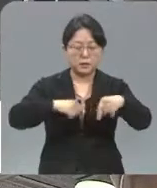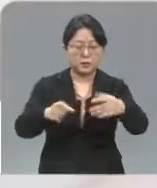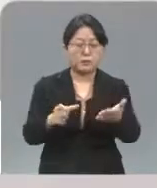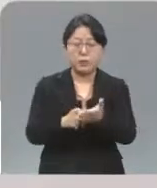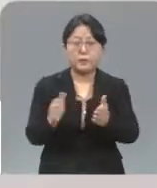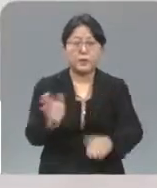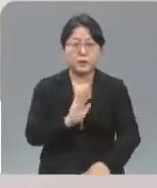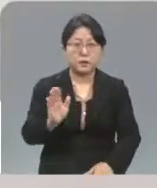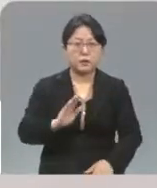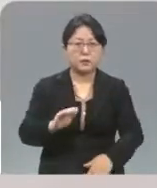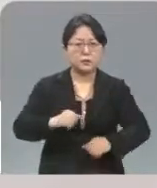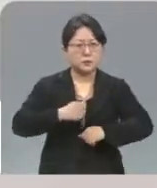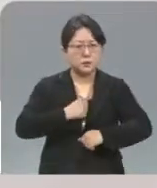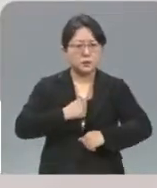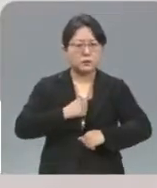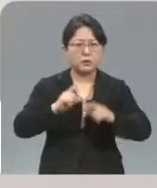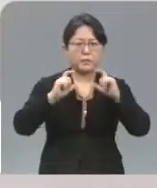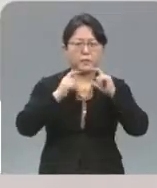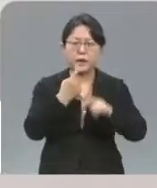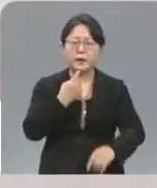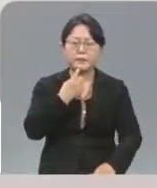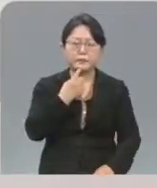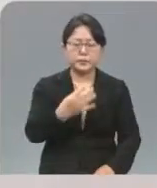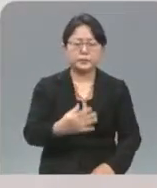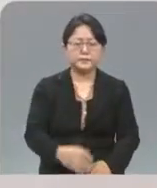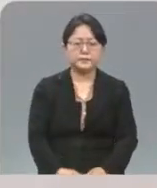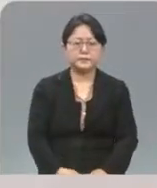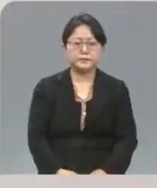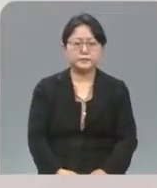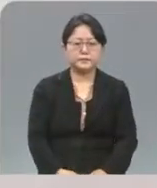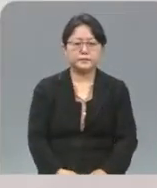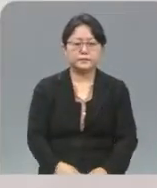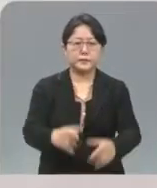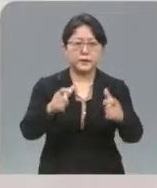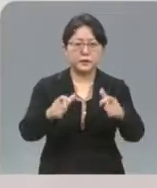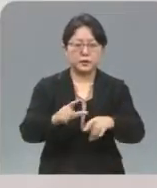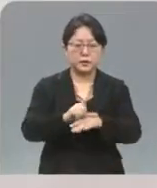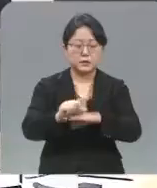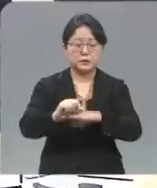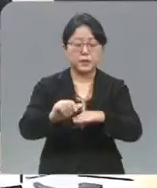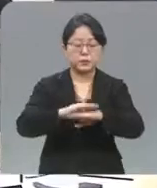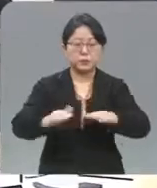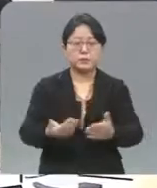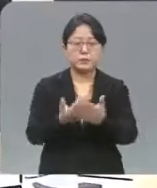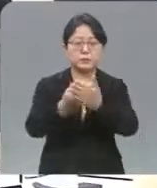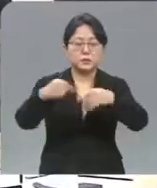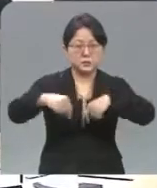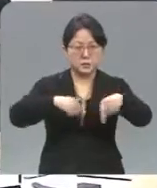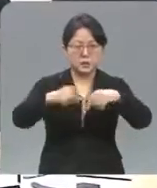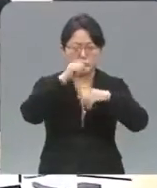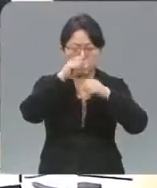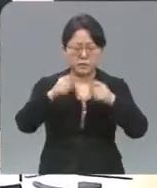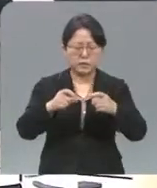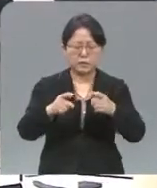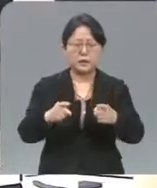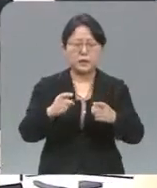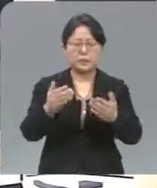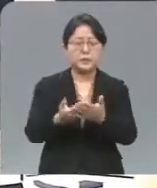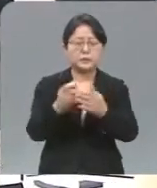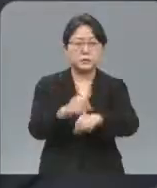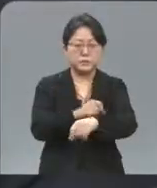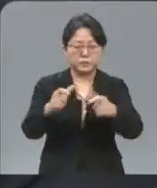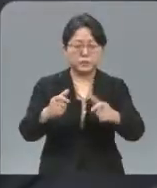않고 이행하겠다는 선언적 수준에 머물러 있습니다. 지역균형발전 정책도 기회발전 특구를 만들겠다고